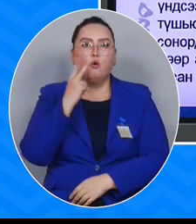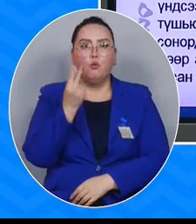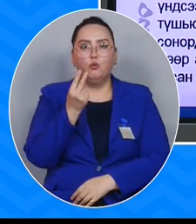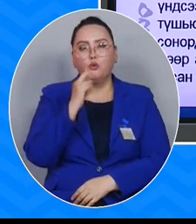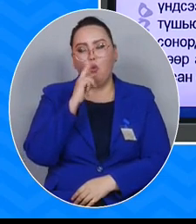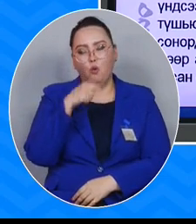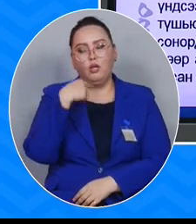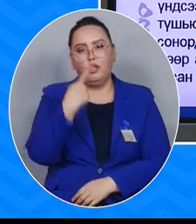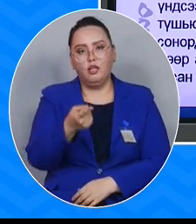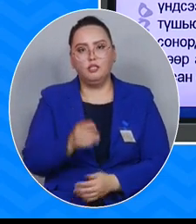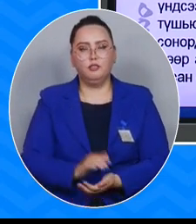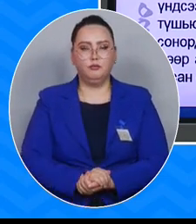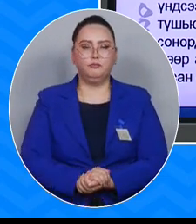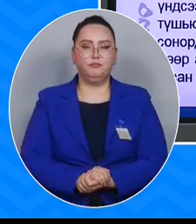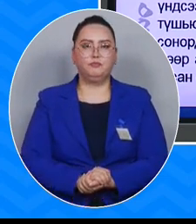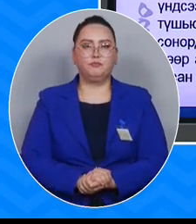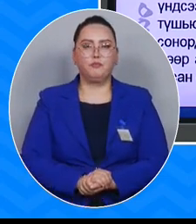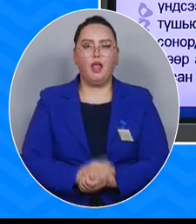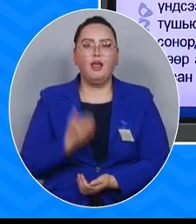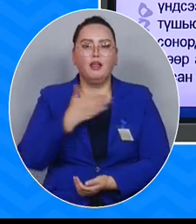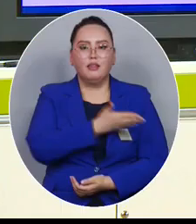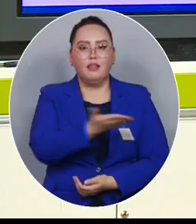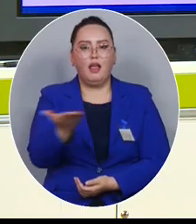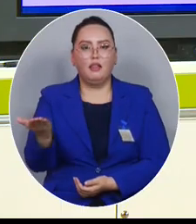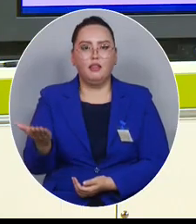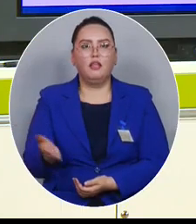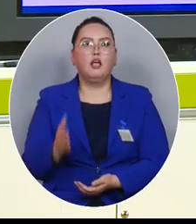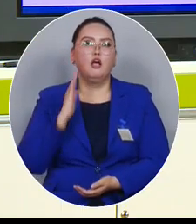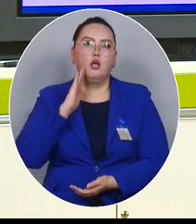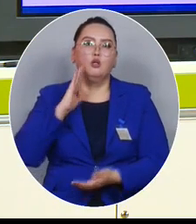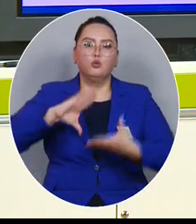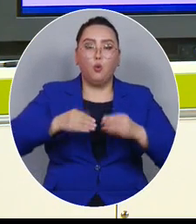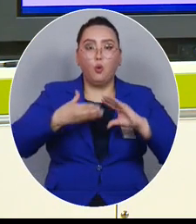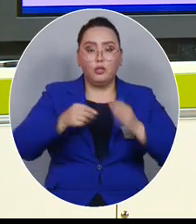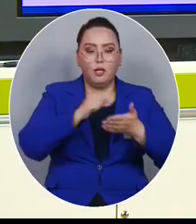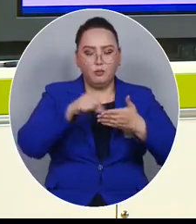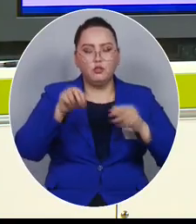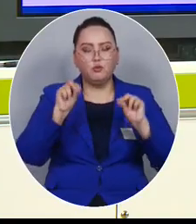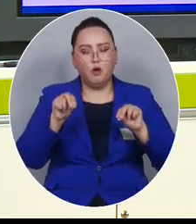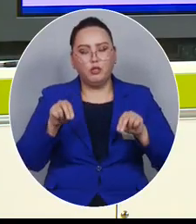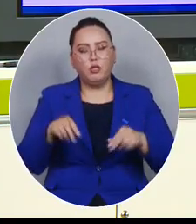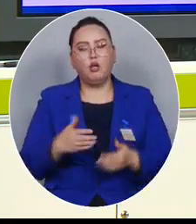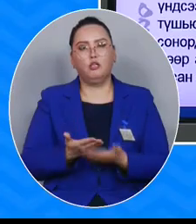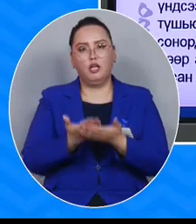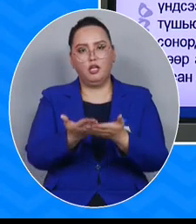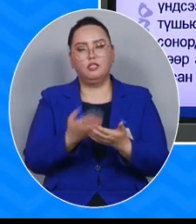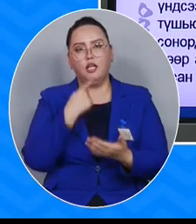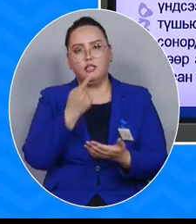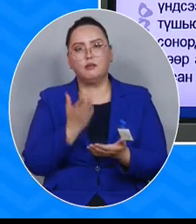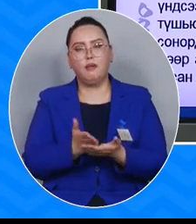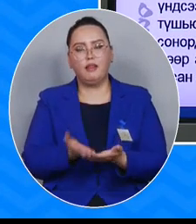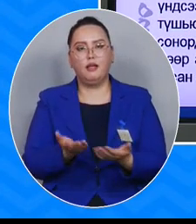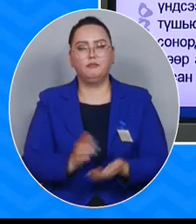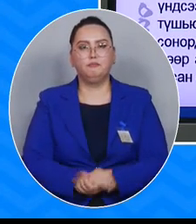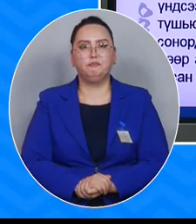бид түүхэндэй бичич түмэндэй сонүртүүлж ах болно. Гэж альдаа хошо гүрв аллахад нөөрийгэн гэлдөөрээр